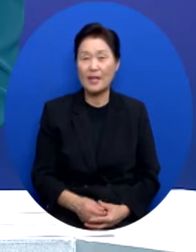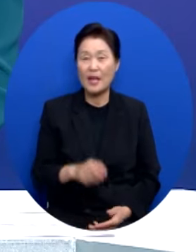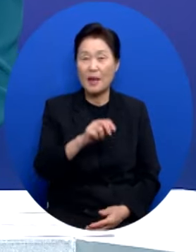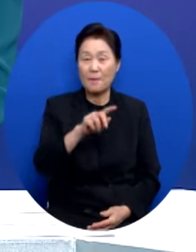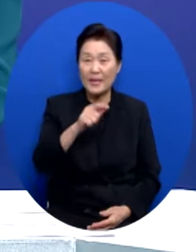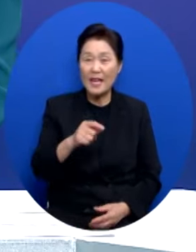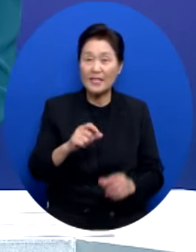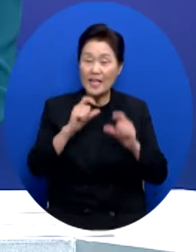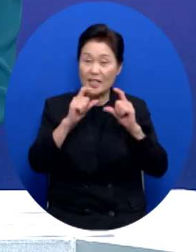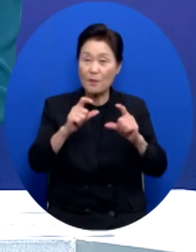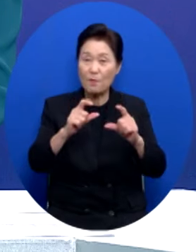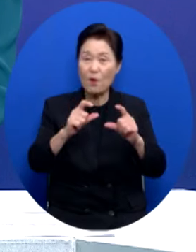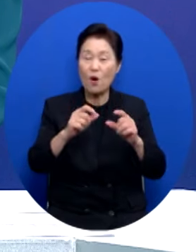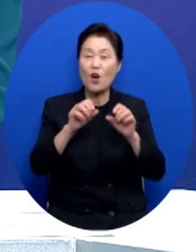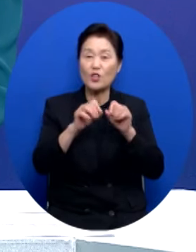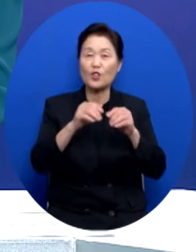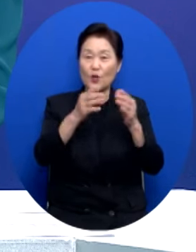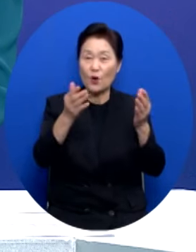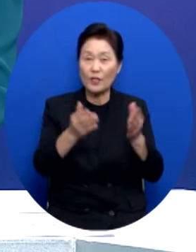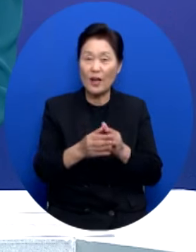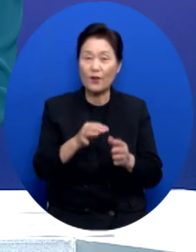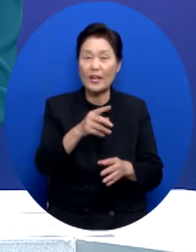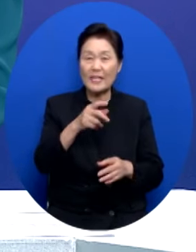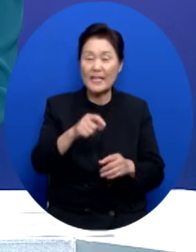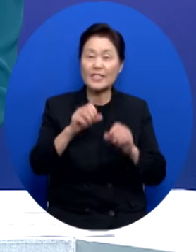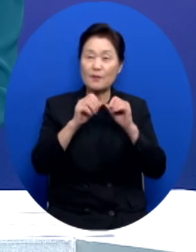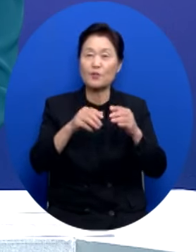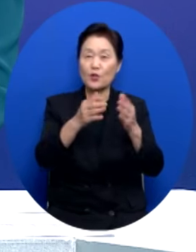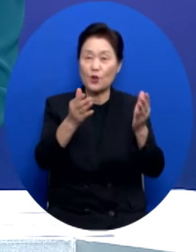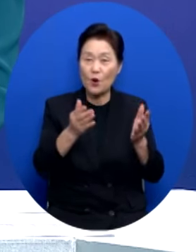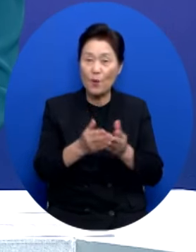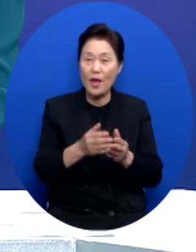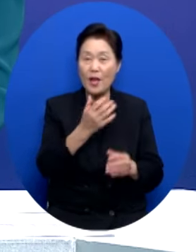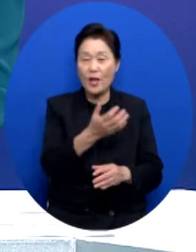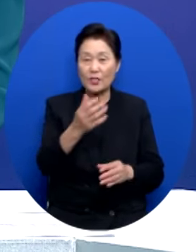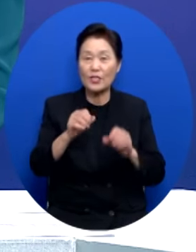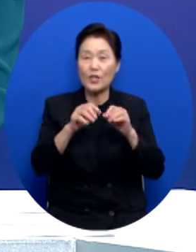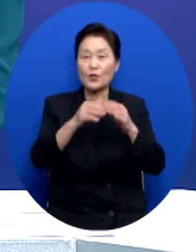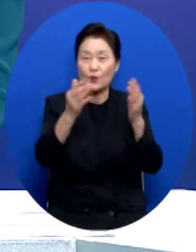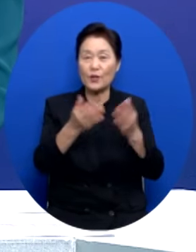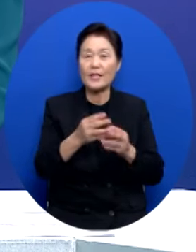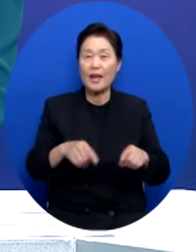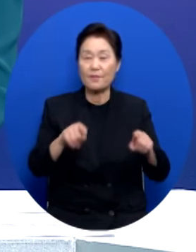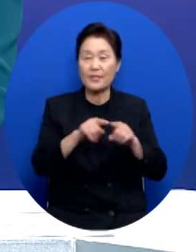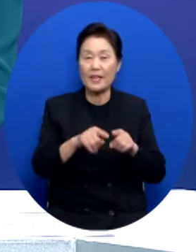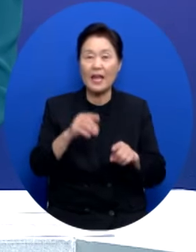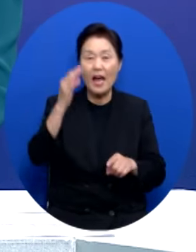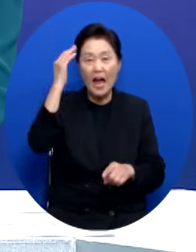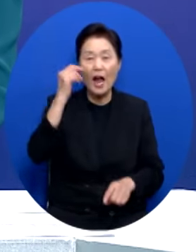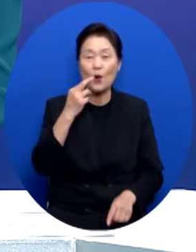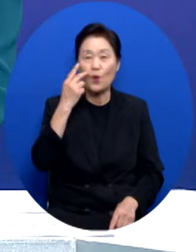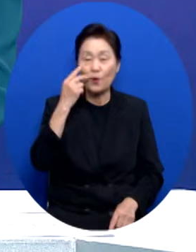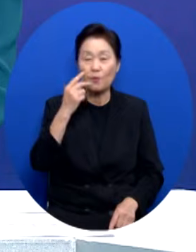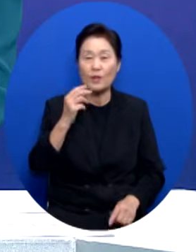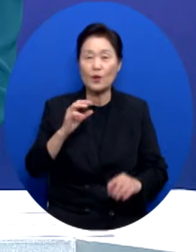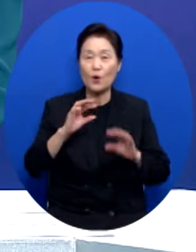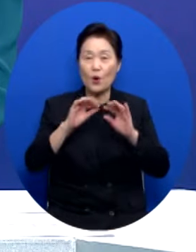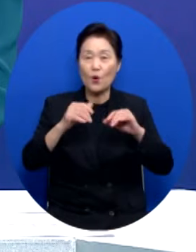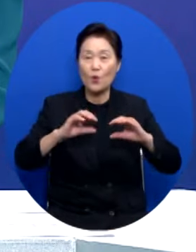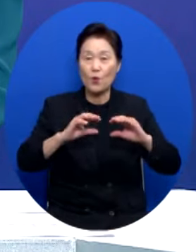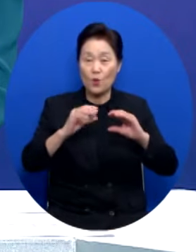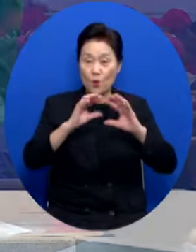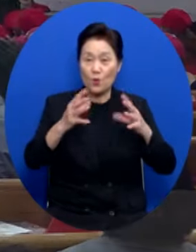맨하탄 선포 외침 전도단과 예심선교회 순회 전도단이 함께하는 한미 국토순례가 11박 12일의 일정으로